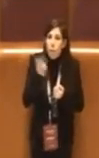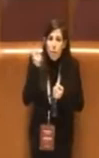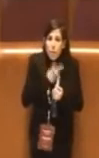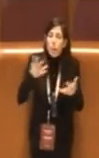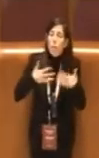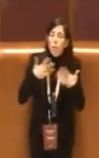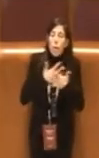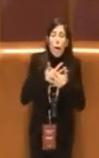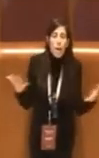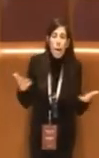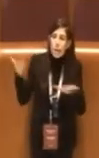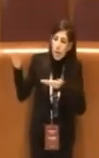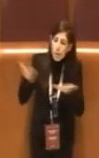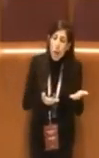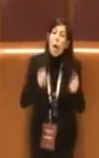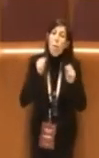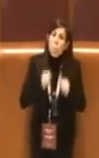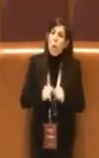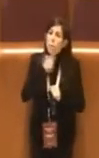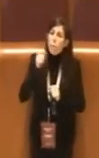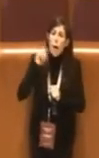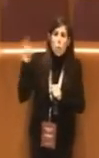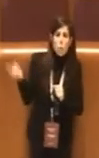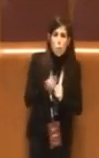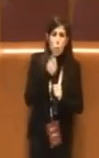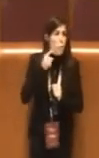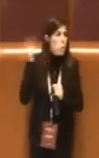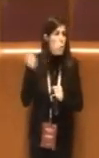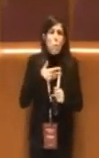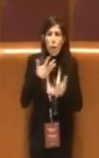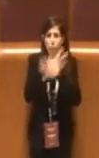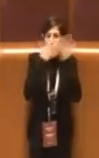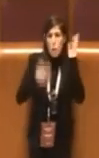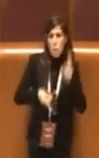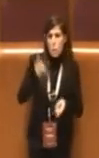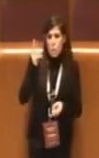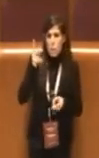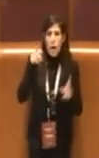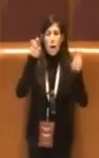enorme piacere, potrebbe far comodo per rendere più chiara questa ostica materia. Grazie.